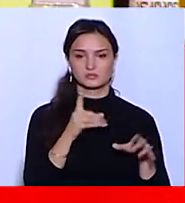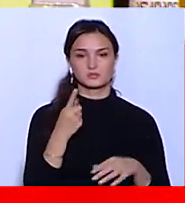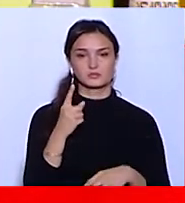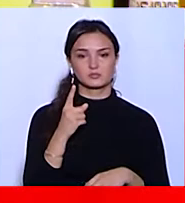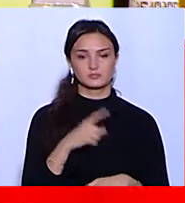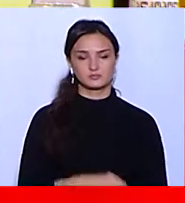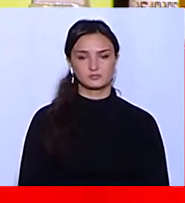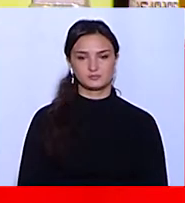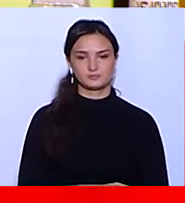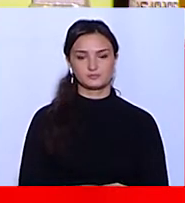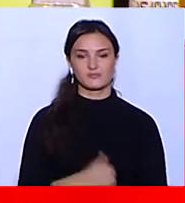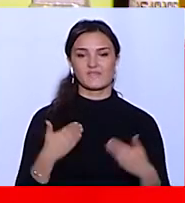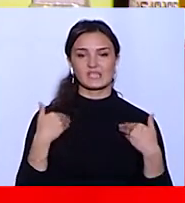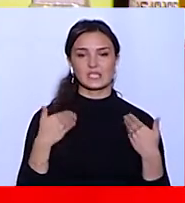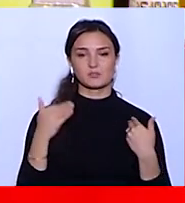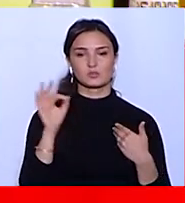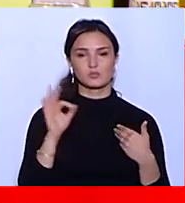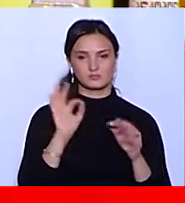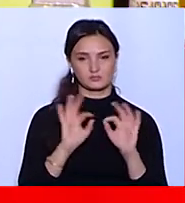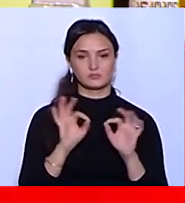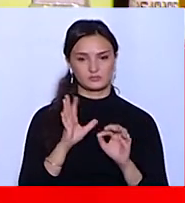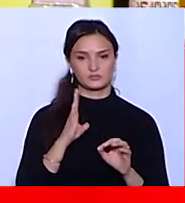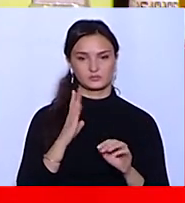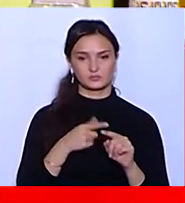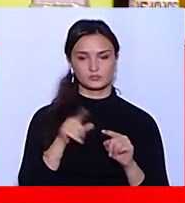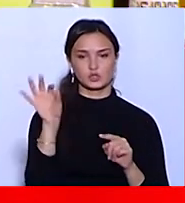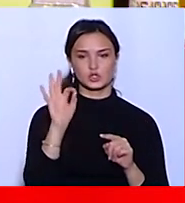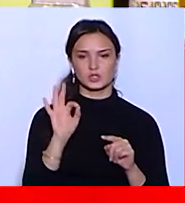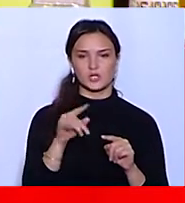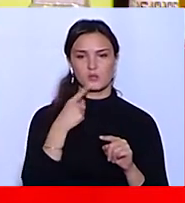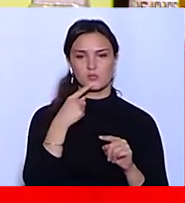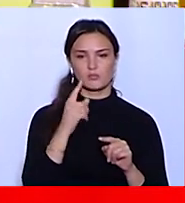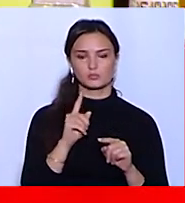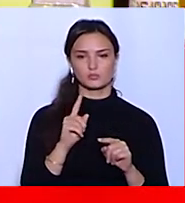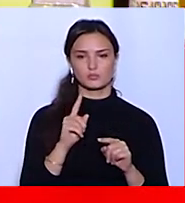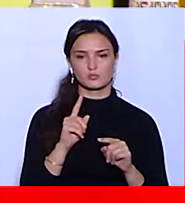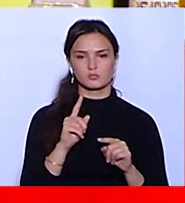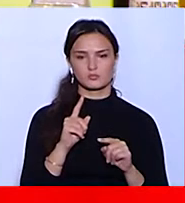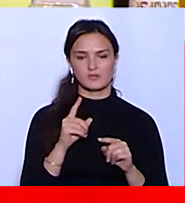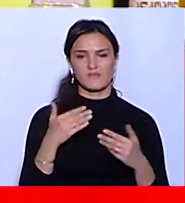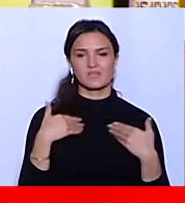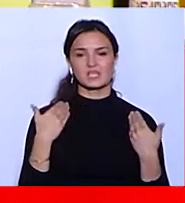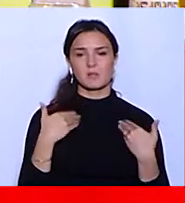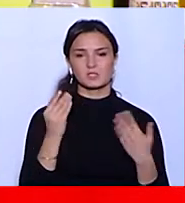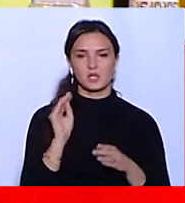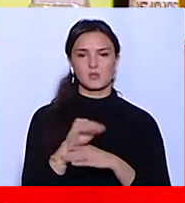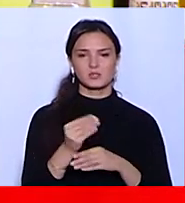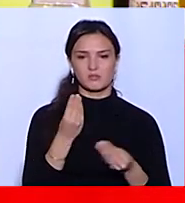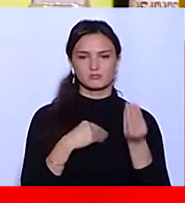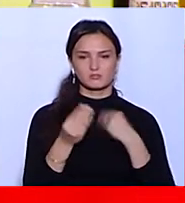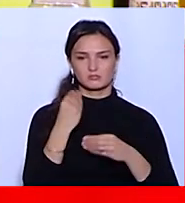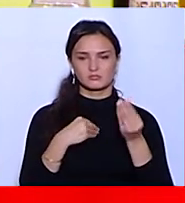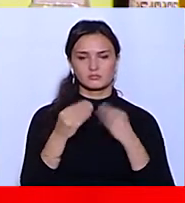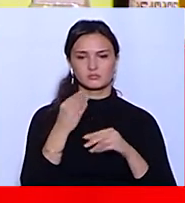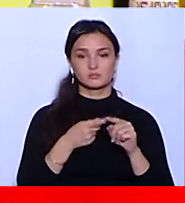ჩვენ გვისაუბრია ვიტამინებთან დაკავშირებით და ძალიან ხშირად თქვენ ამბობთ ხოლმე, რომ გაუაზრებლად ვიტამინების დამატება შეიძლება არა